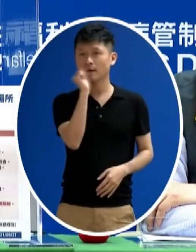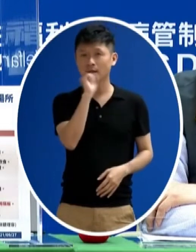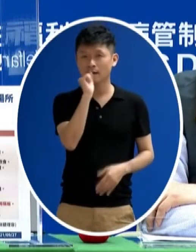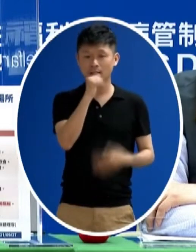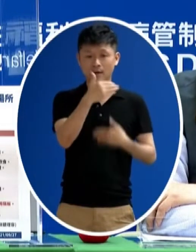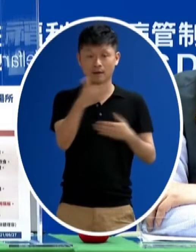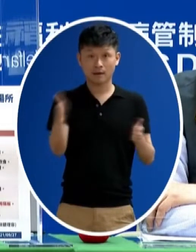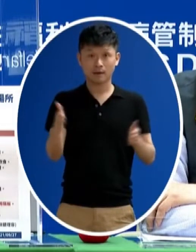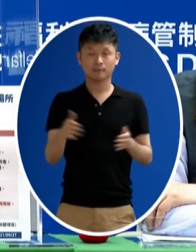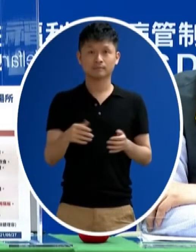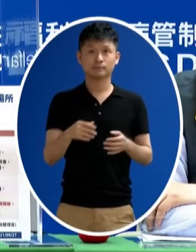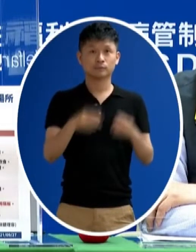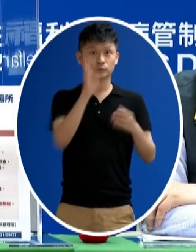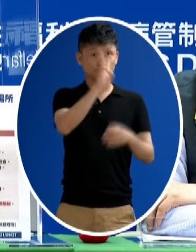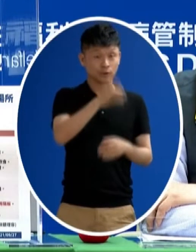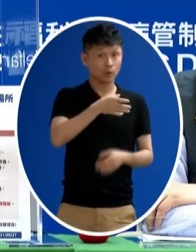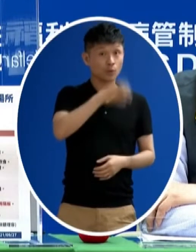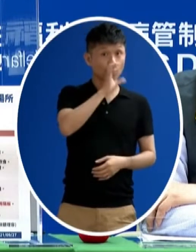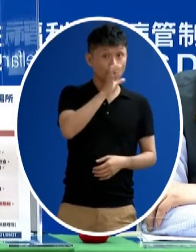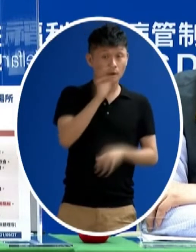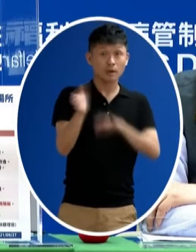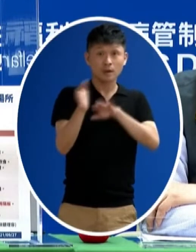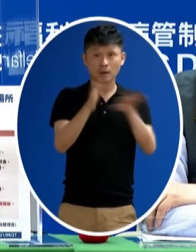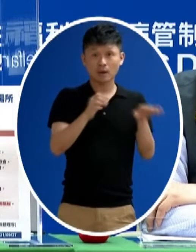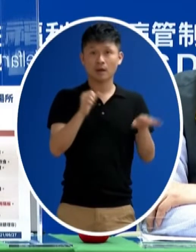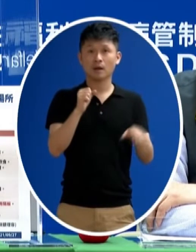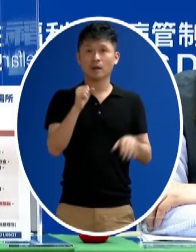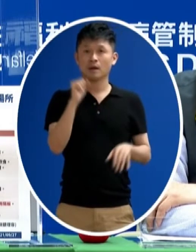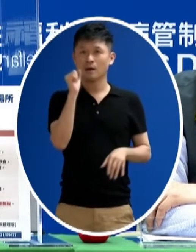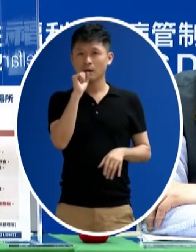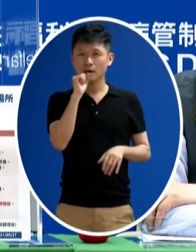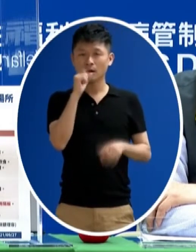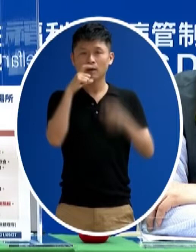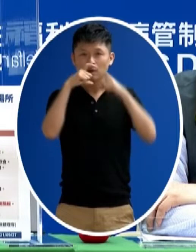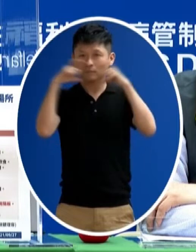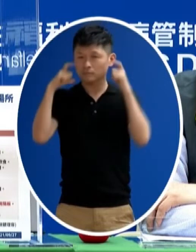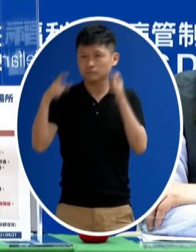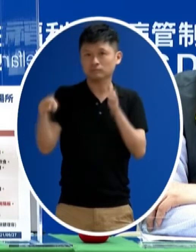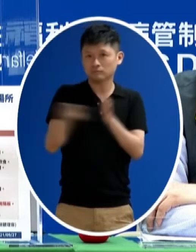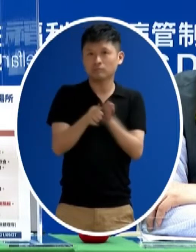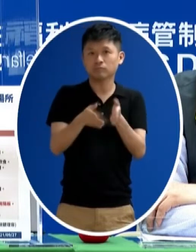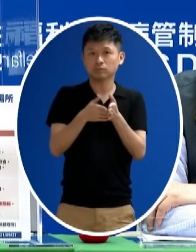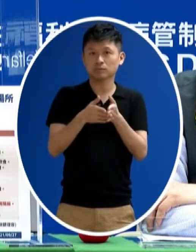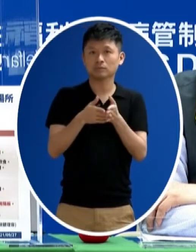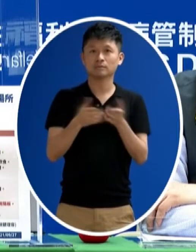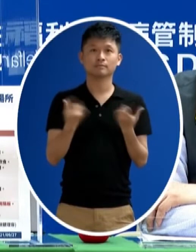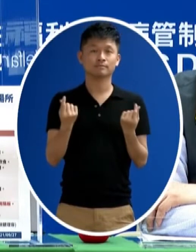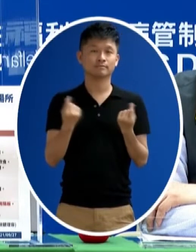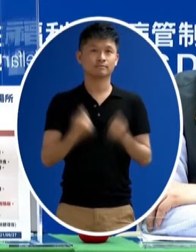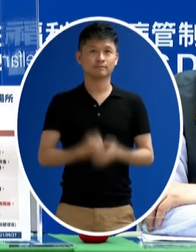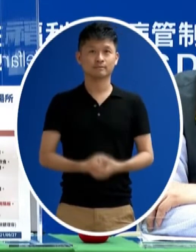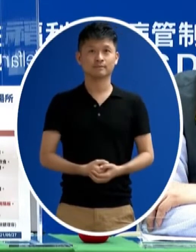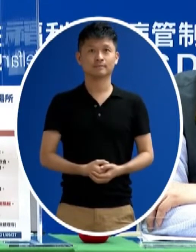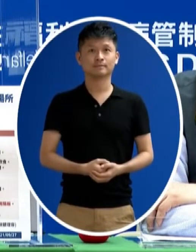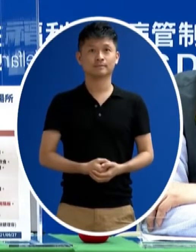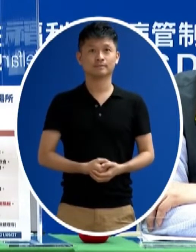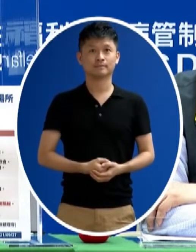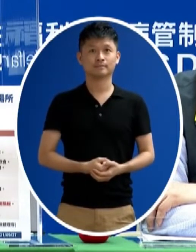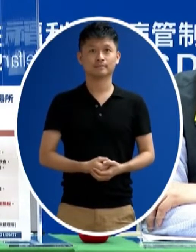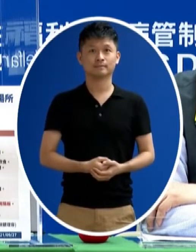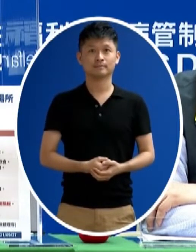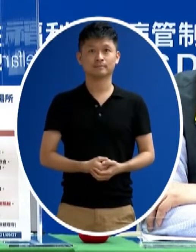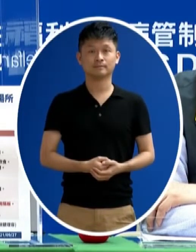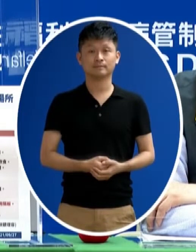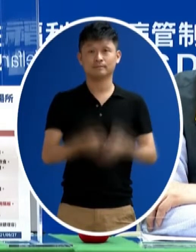程除了喝水以外请全程戴口罩，所以唱歌的时候也要戴口罩。好，